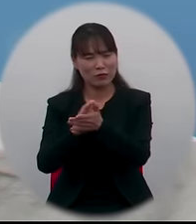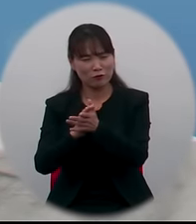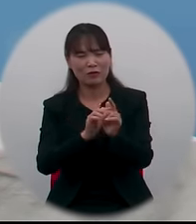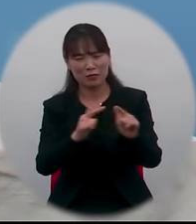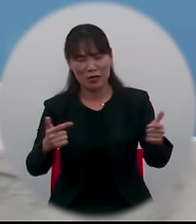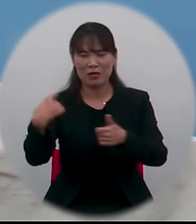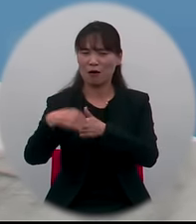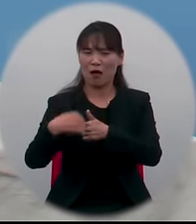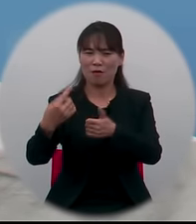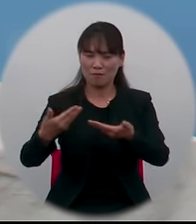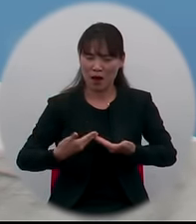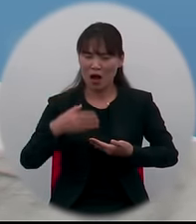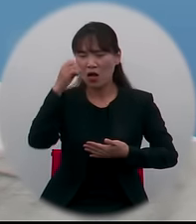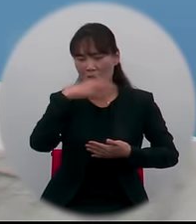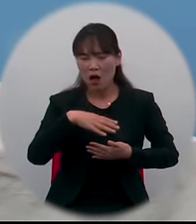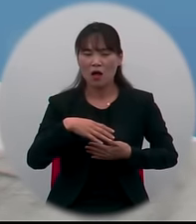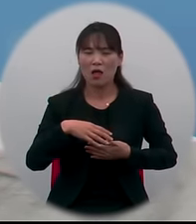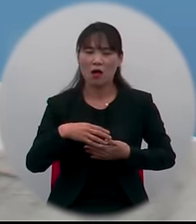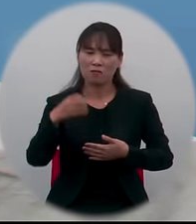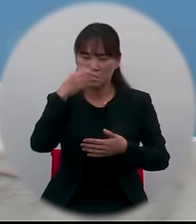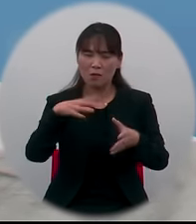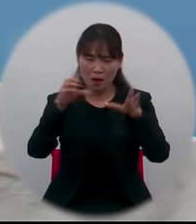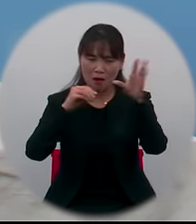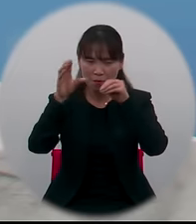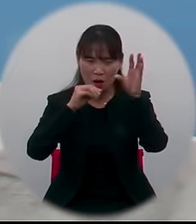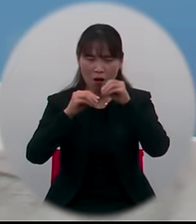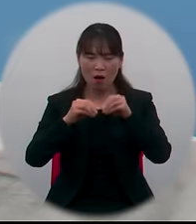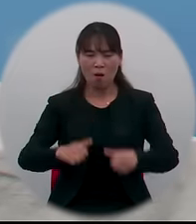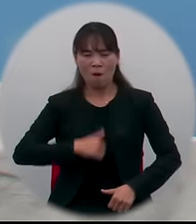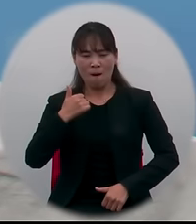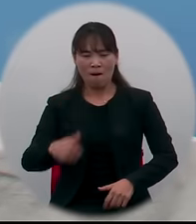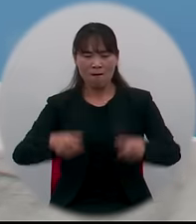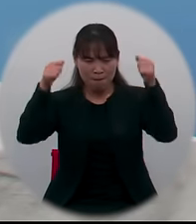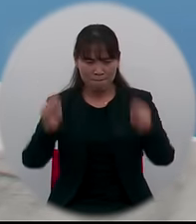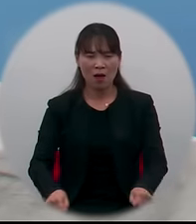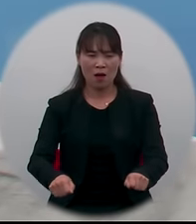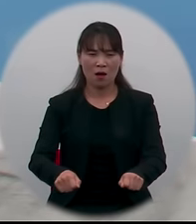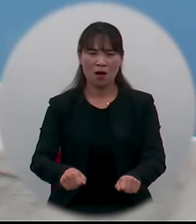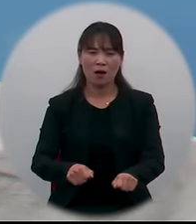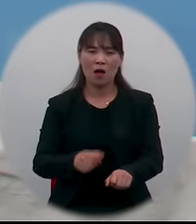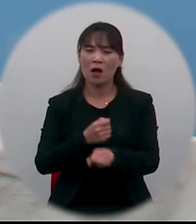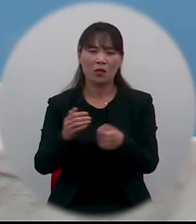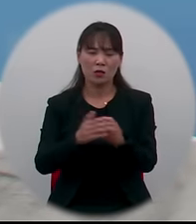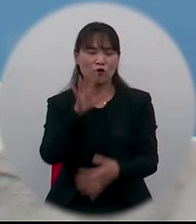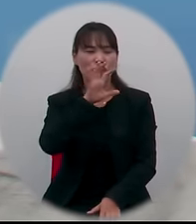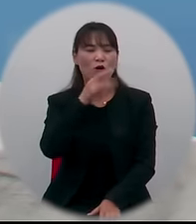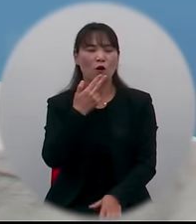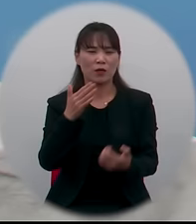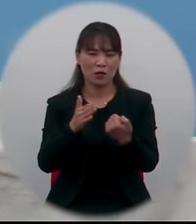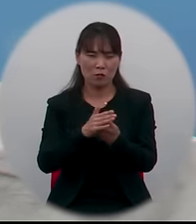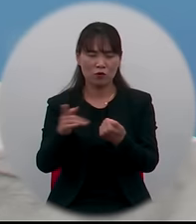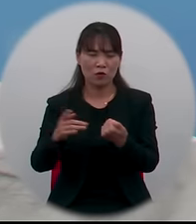형한테 친구들한테 게임 법을 배워요 그러니까 막 해요 화가 나면 키보드를 내려 쳐요 그래서 게임하는